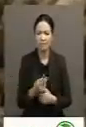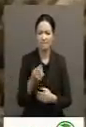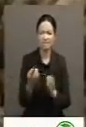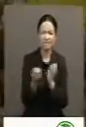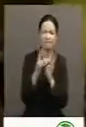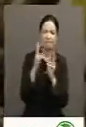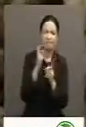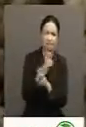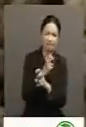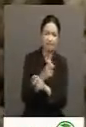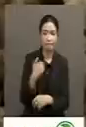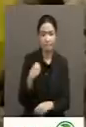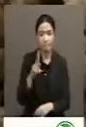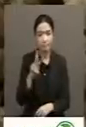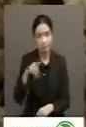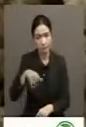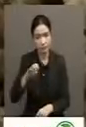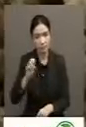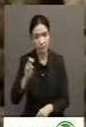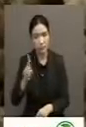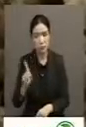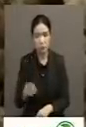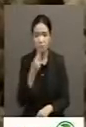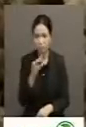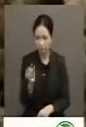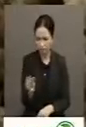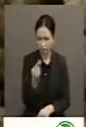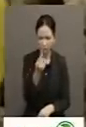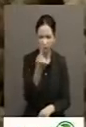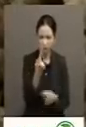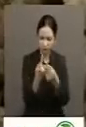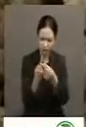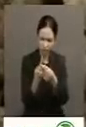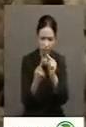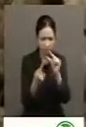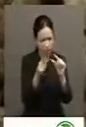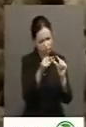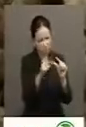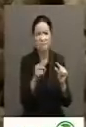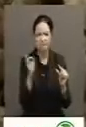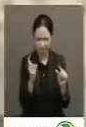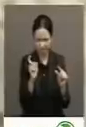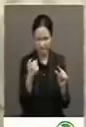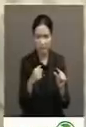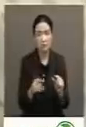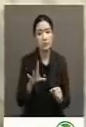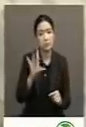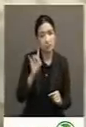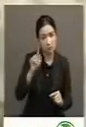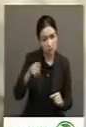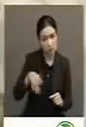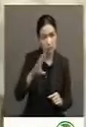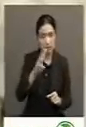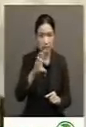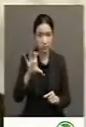พิษอีกด้วยหนึ่งข้อมูลสำคัญเขาบอกว่าก้นบุหรี่ชิ้นนึงค่ะคุณผู้ชมมีสารประกอบที่เป็นอันตรายมากถึง